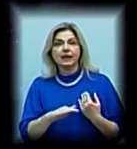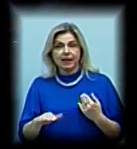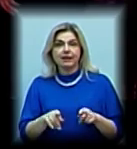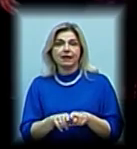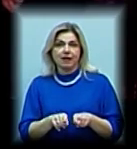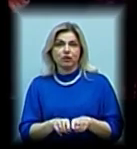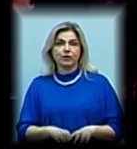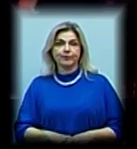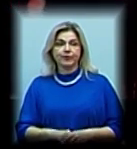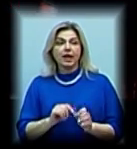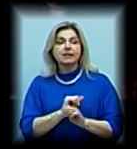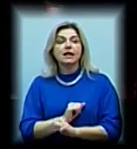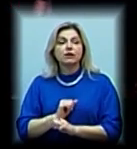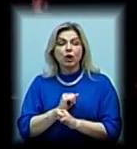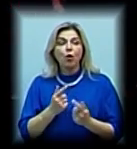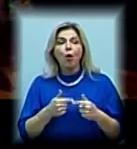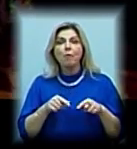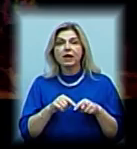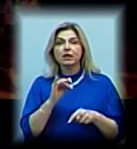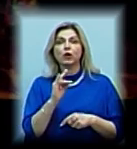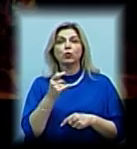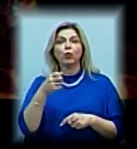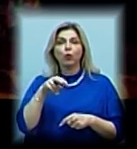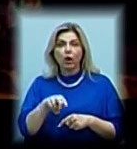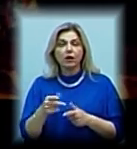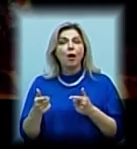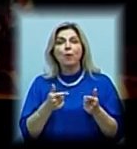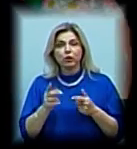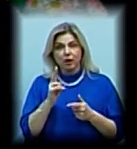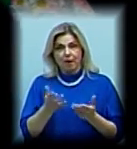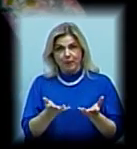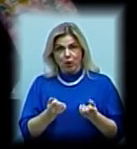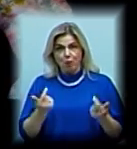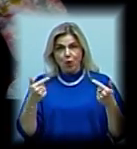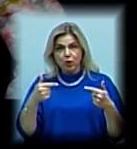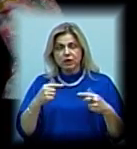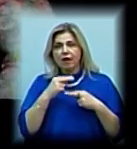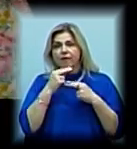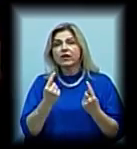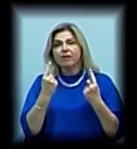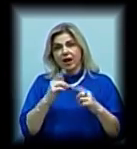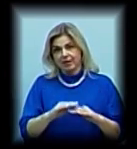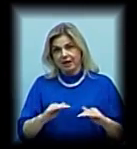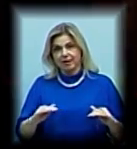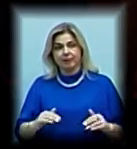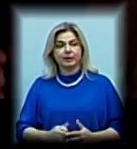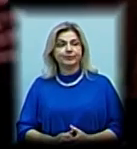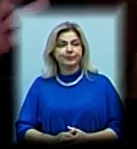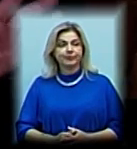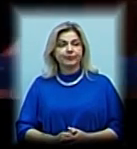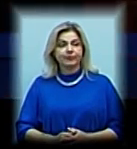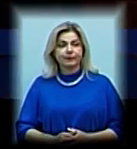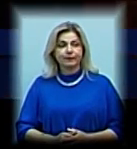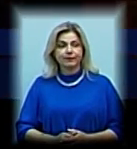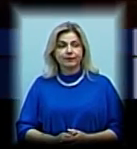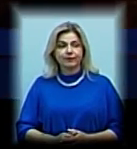теж. В санаторному комплексі «Інгул» підготувалися до прийому гостей. Особлива увага – дітям. Ми